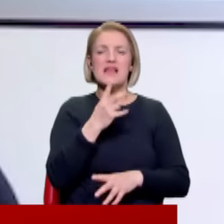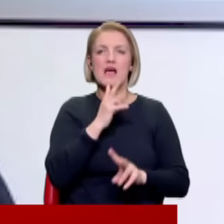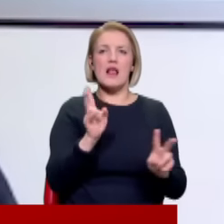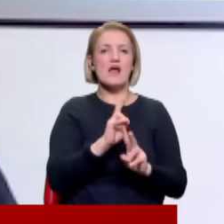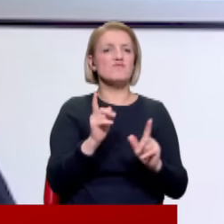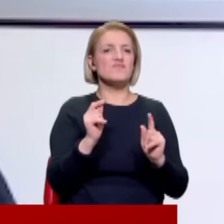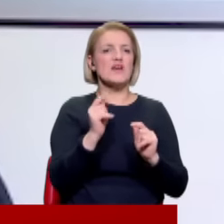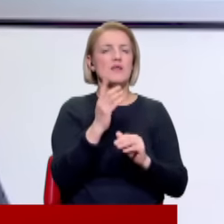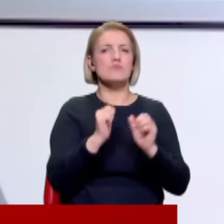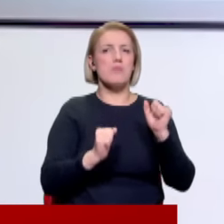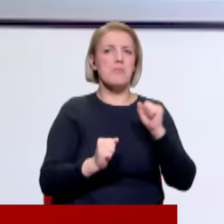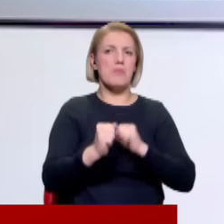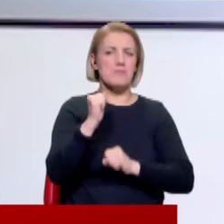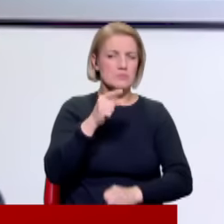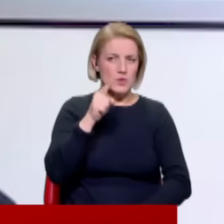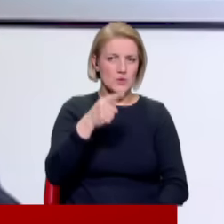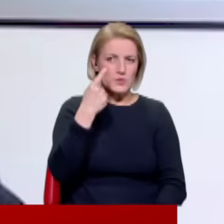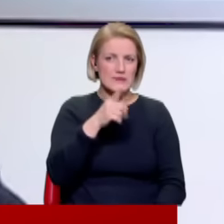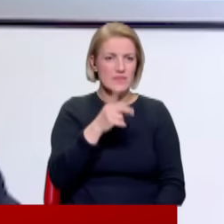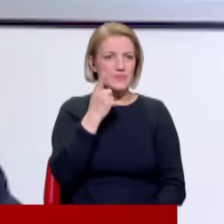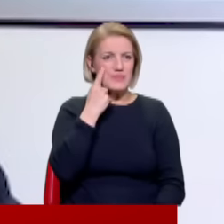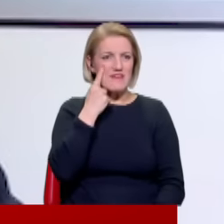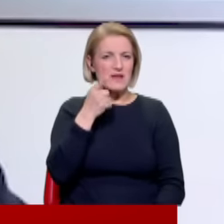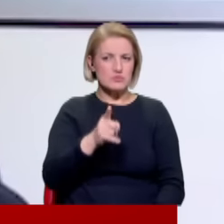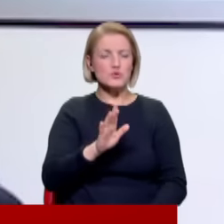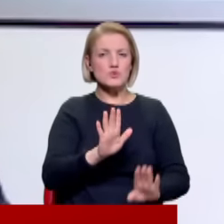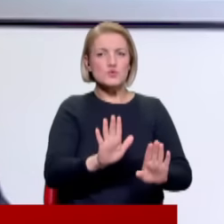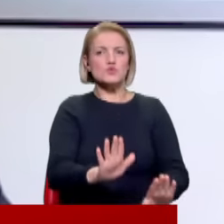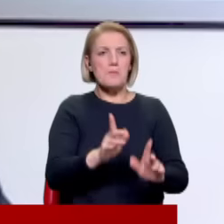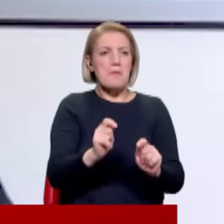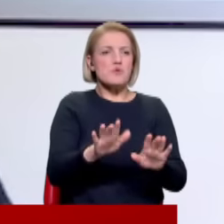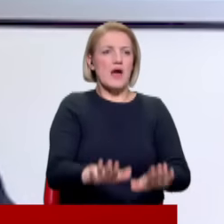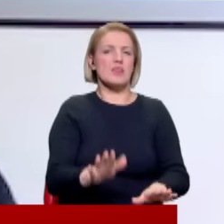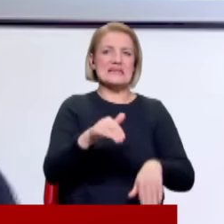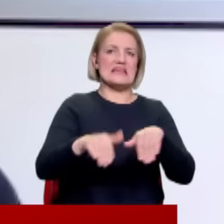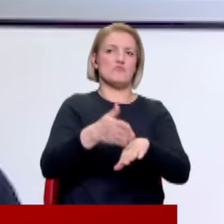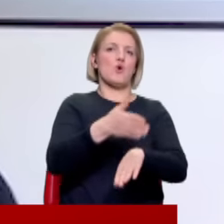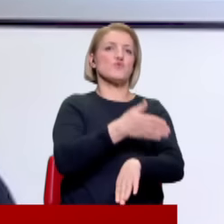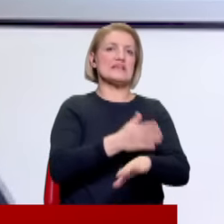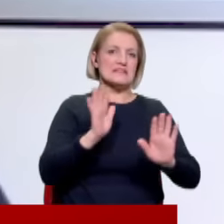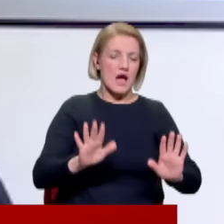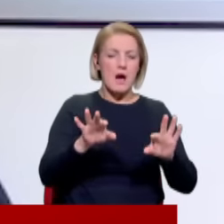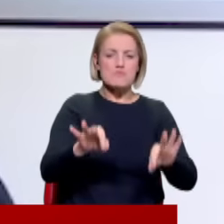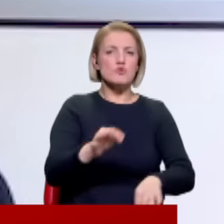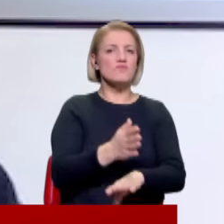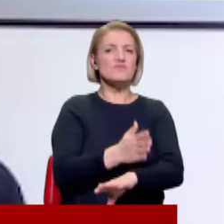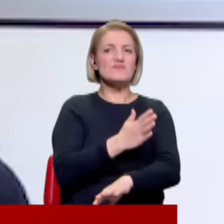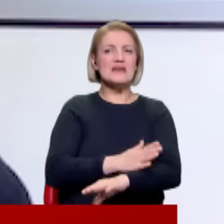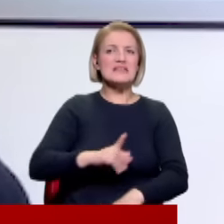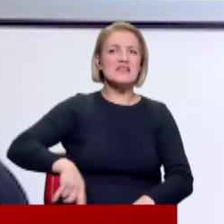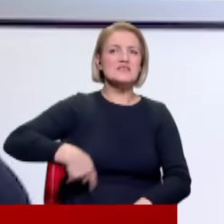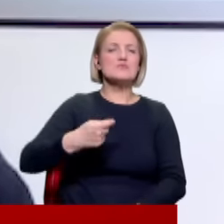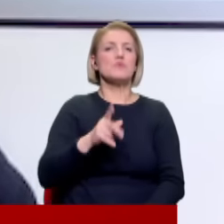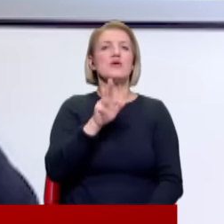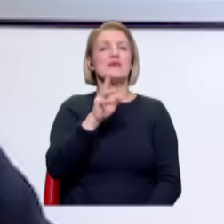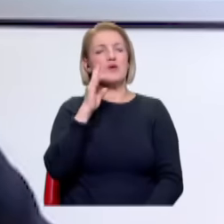elektrik fiyatları çok artınca dolayısıyla da devlet bunu sübvanse etmek zorunda kaldı seçim öncesi. Yani bunu vatandaşın cebinden